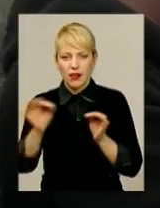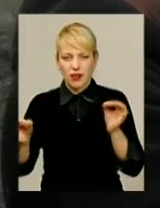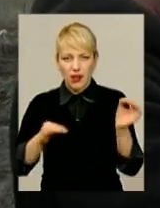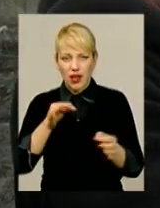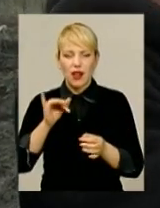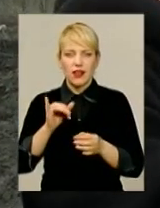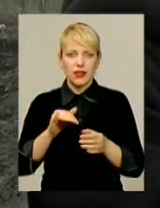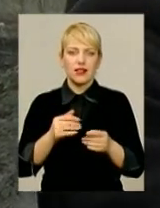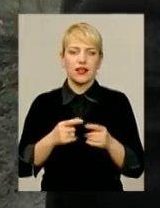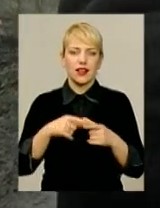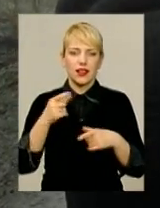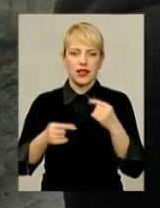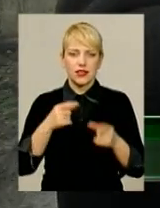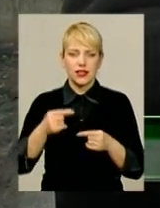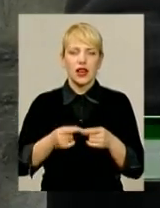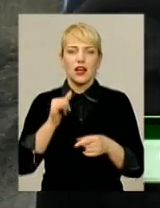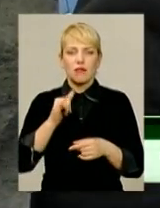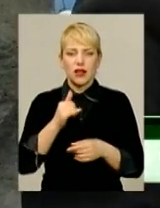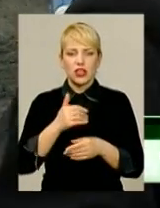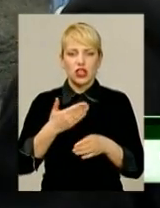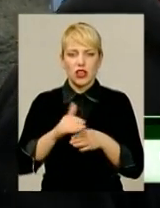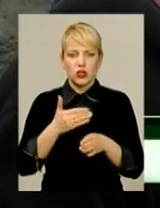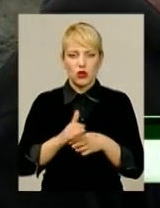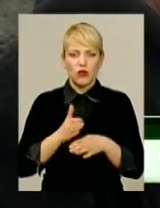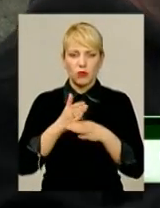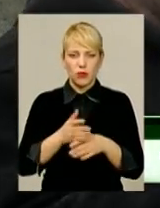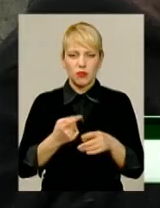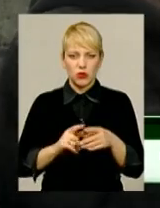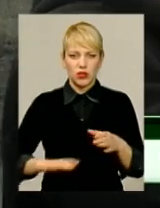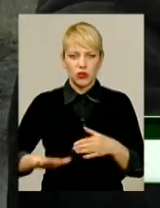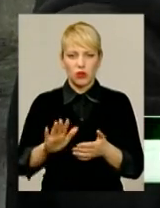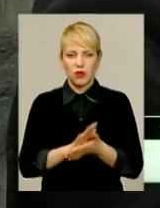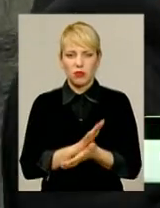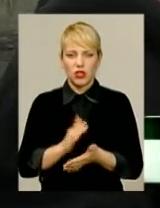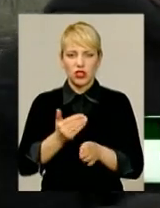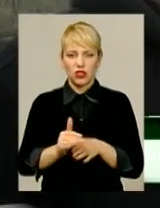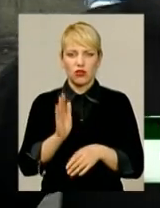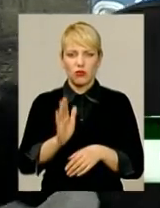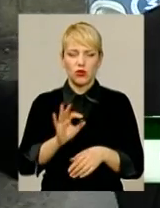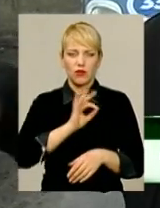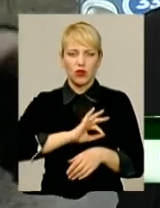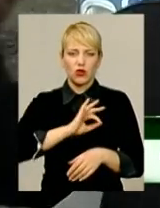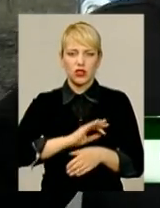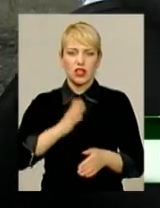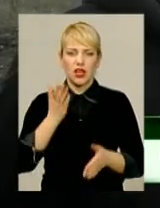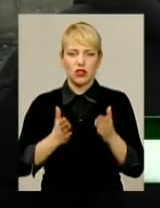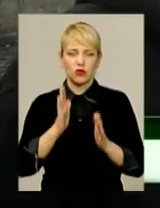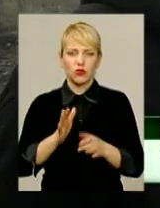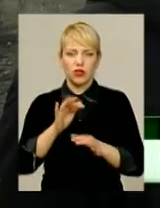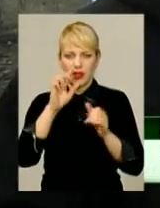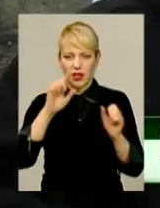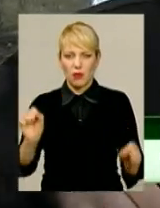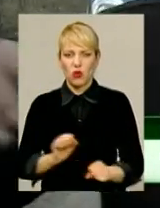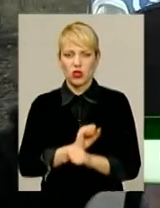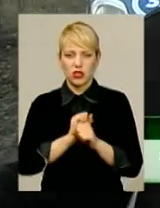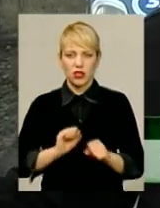ми цю територію допомагаємо йому прибирати і частково будемо використовувати в разі, коли буде